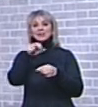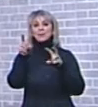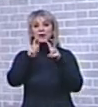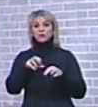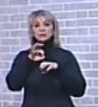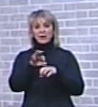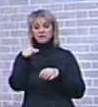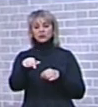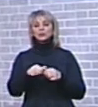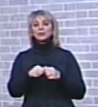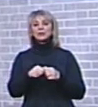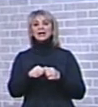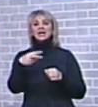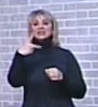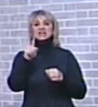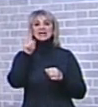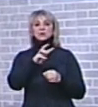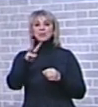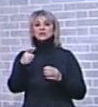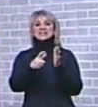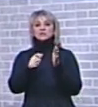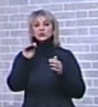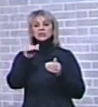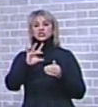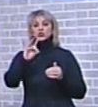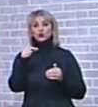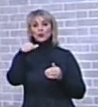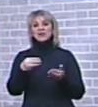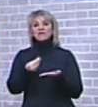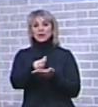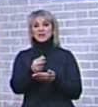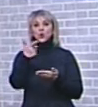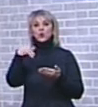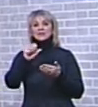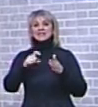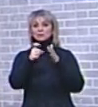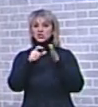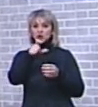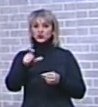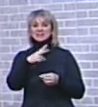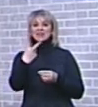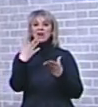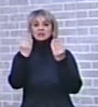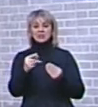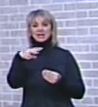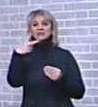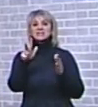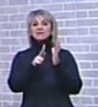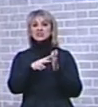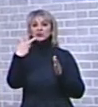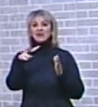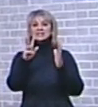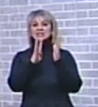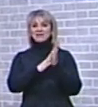проверку. 21 миллион 700 тысяч рублей выплачено гуковским шахтерам за два дня. 28